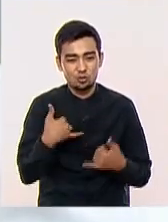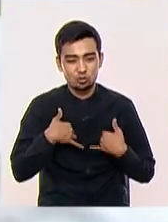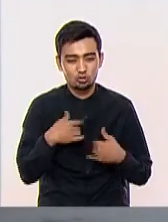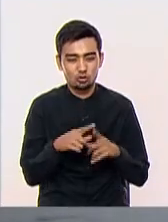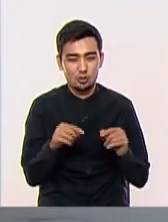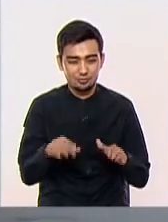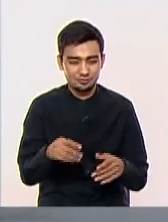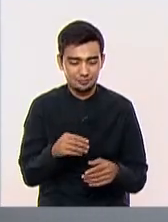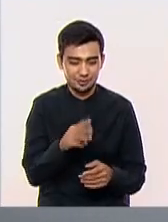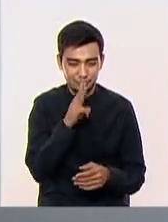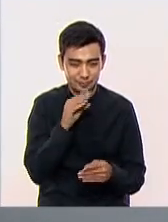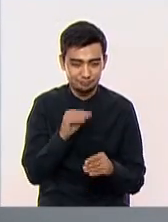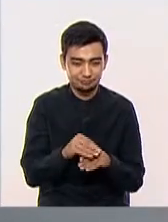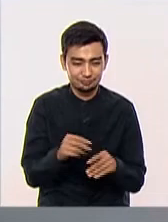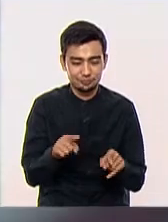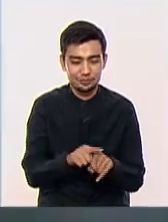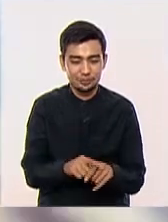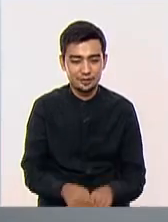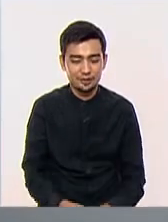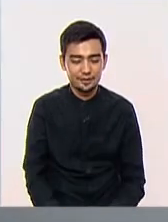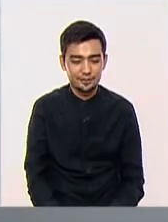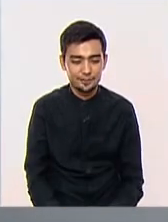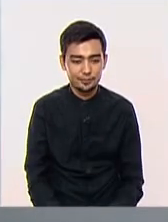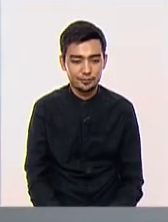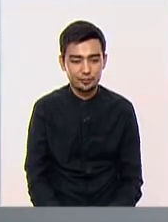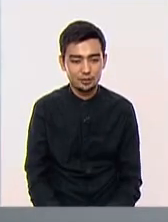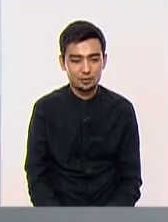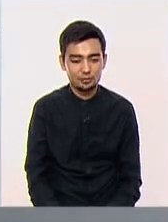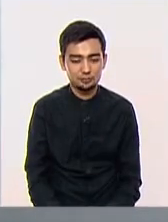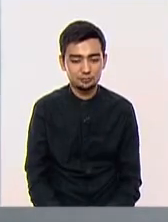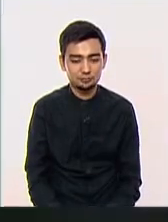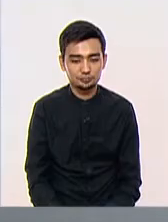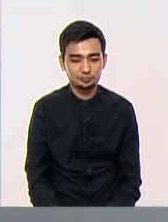Евгения Мягченко, Абай Нуржанула, Рахмжан Аскаков, Информбюро, Кызылординская область.